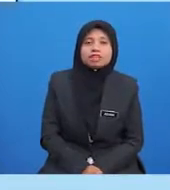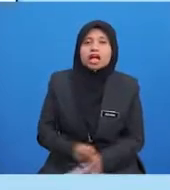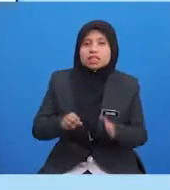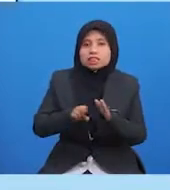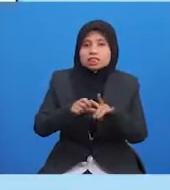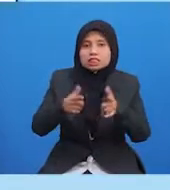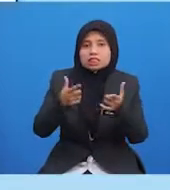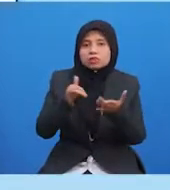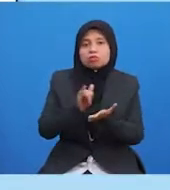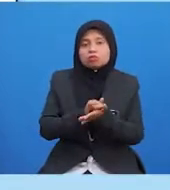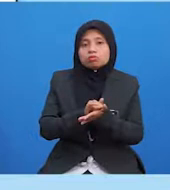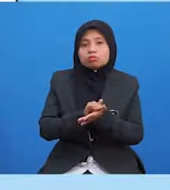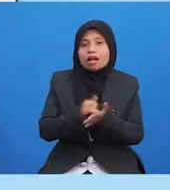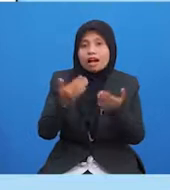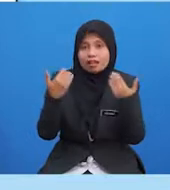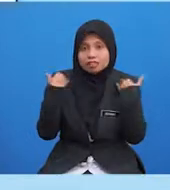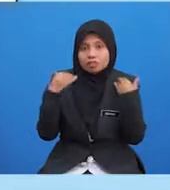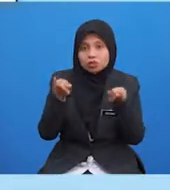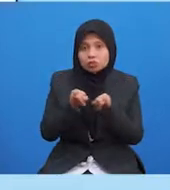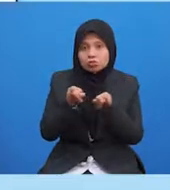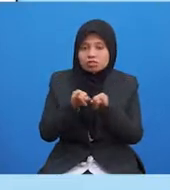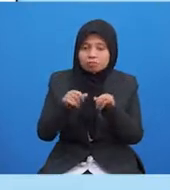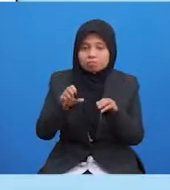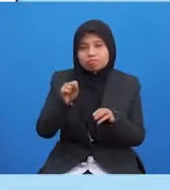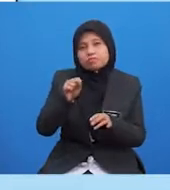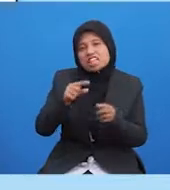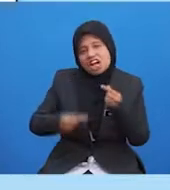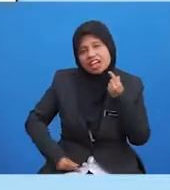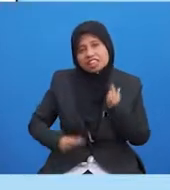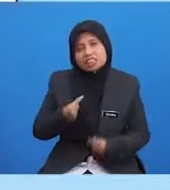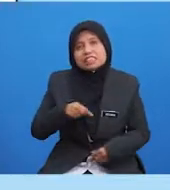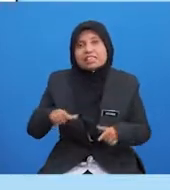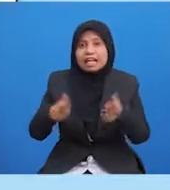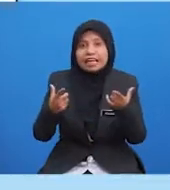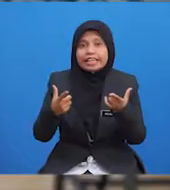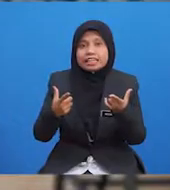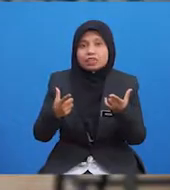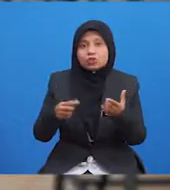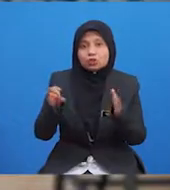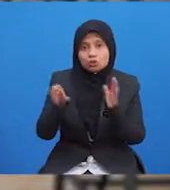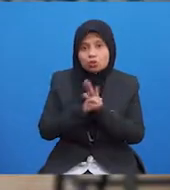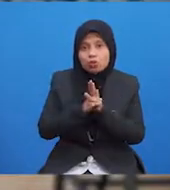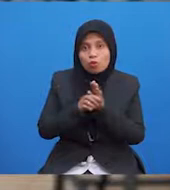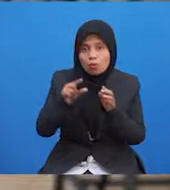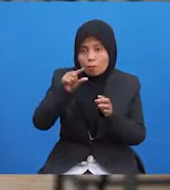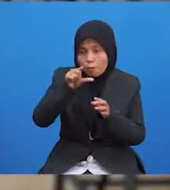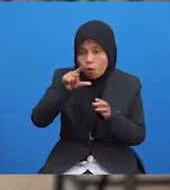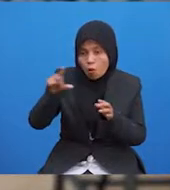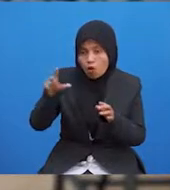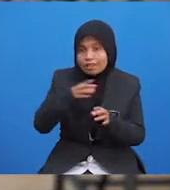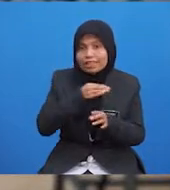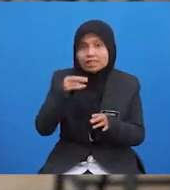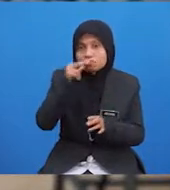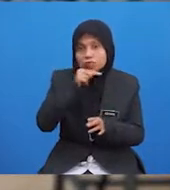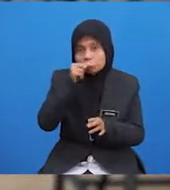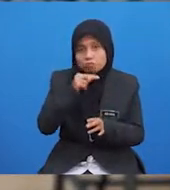Selain italic, terdapat juga style lain seperti bold dan normal. Sekarang, tiba